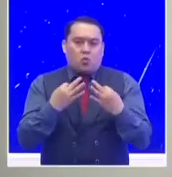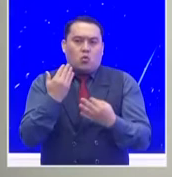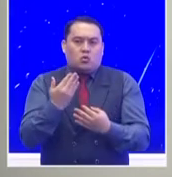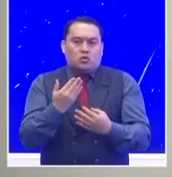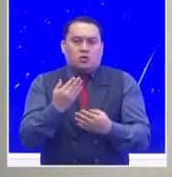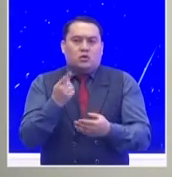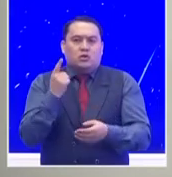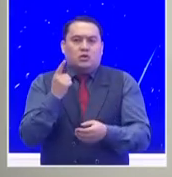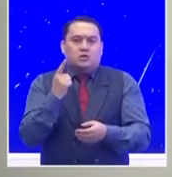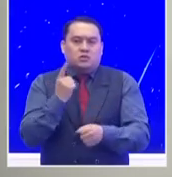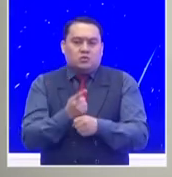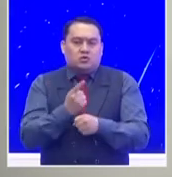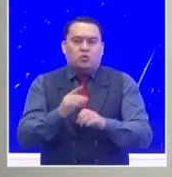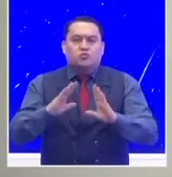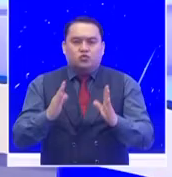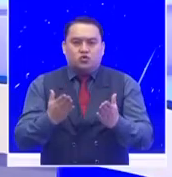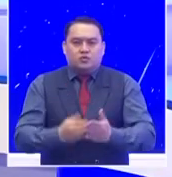не допускать такие случаи.